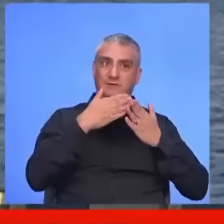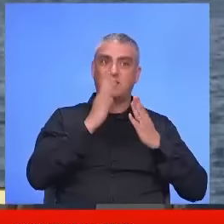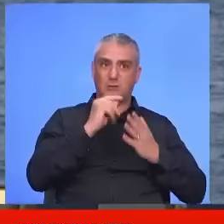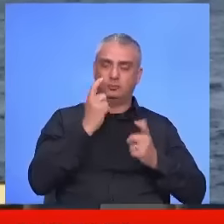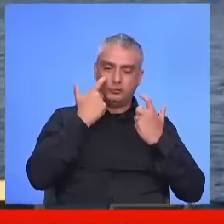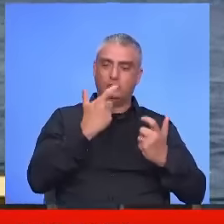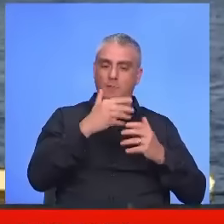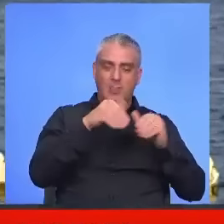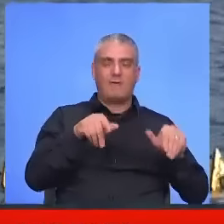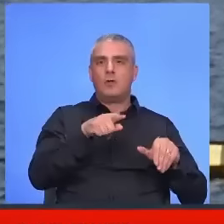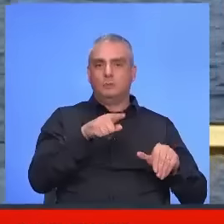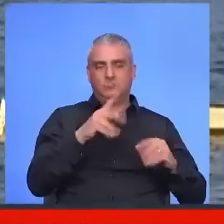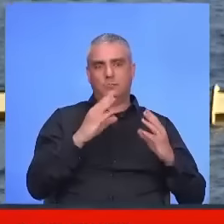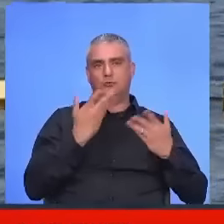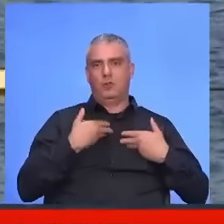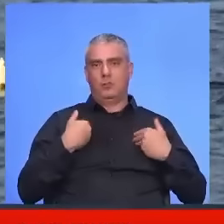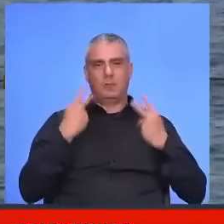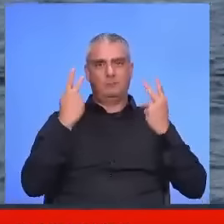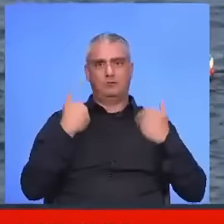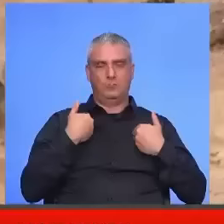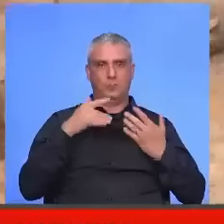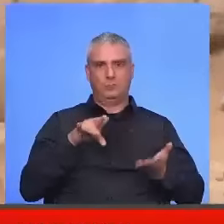ששומרת עליהם בגבול, זה מה שנותן לי את המשמעות כאן.